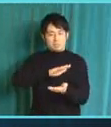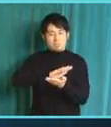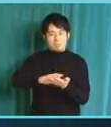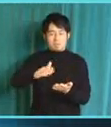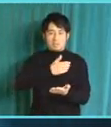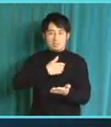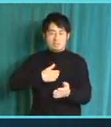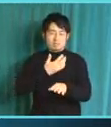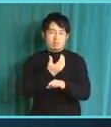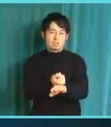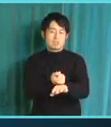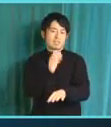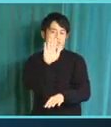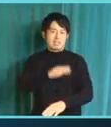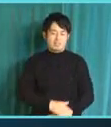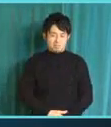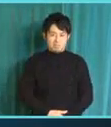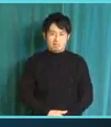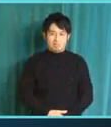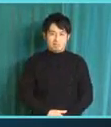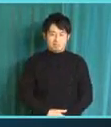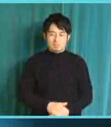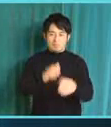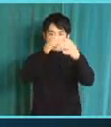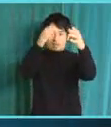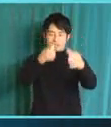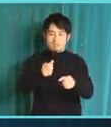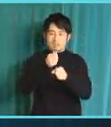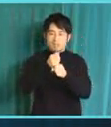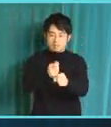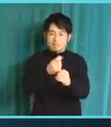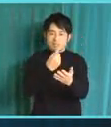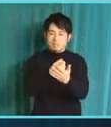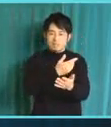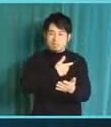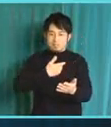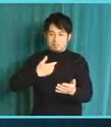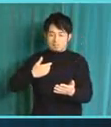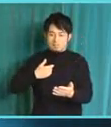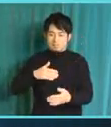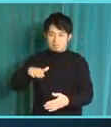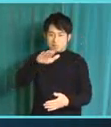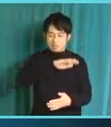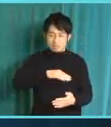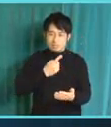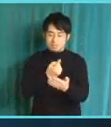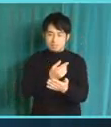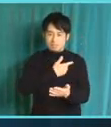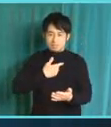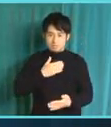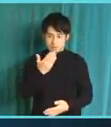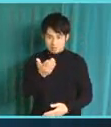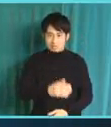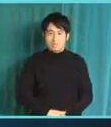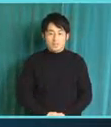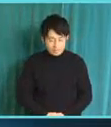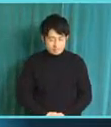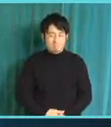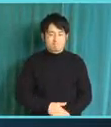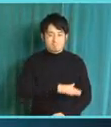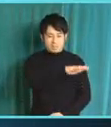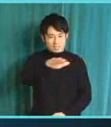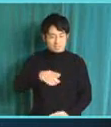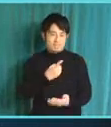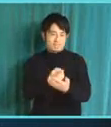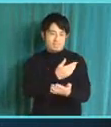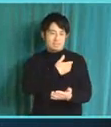の鐘はどなたでも参加できるんですか？ はい、除夜の鐘についてはどなたでも参加できます。鐘をつく回数